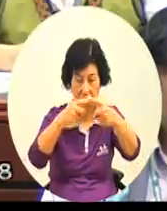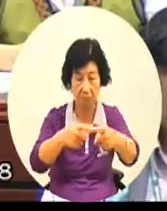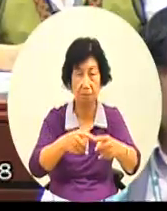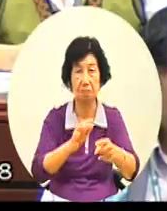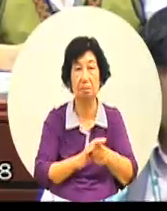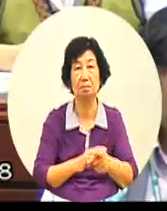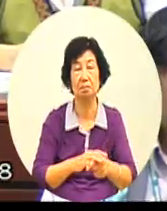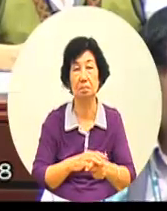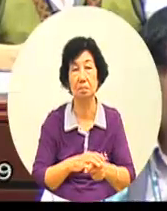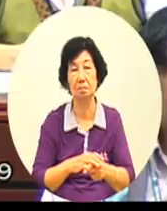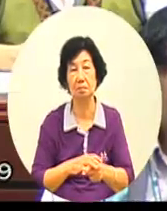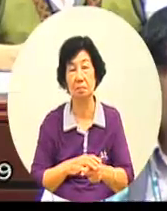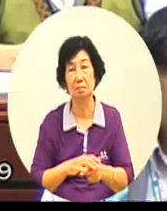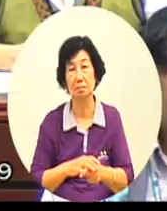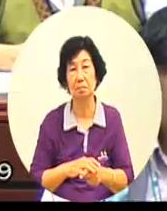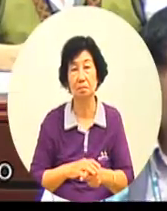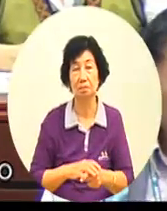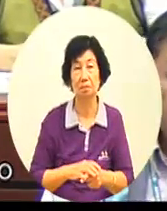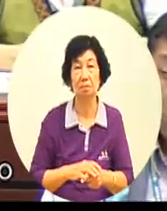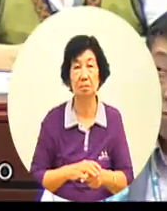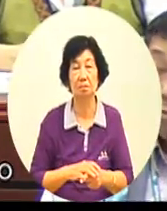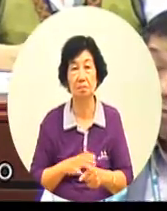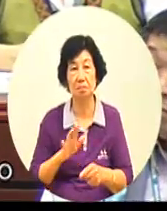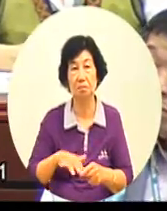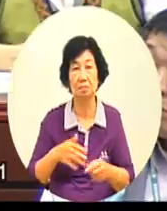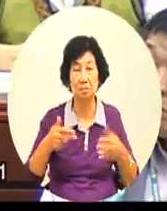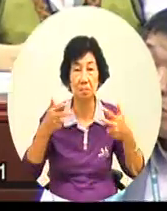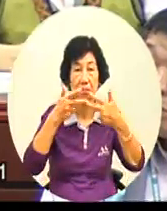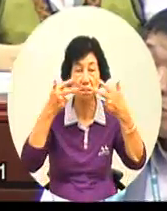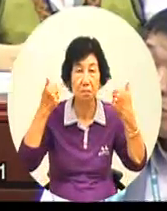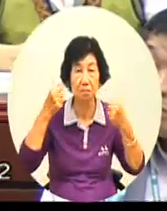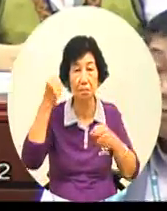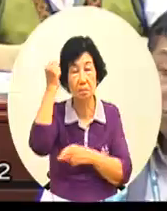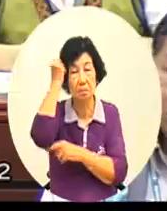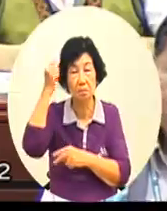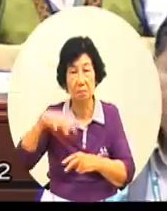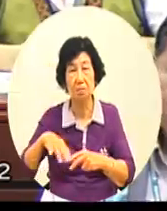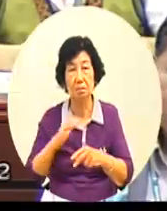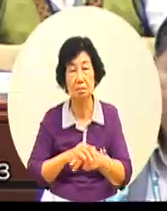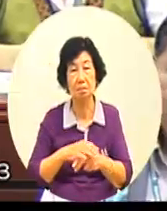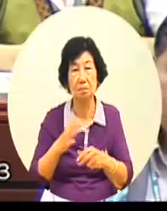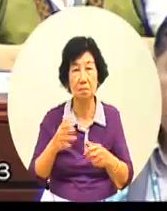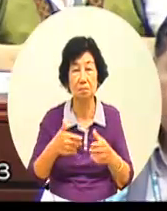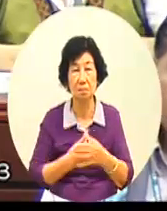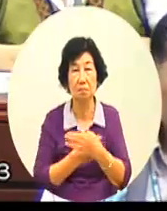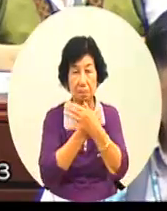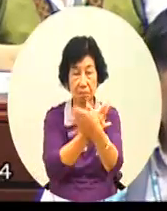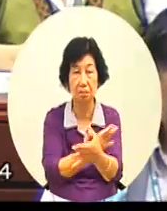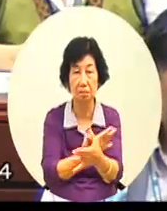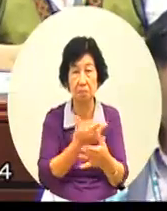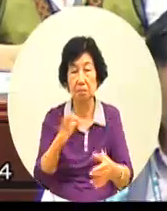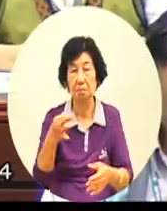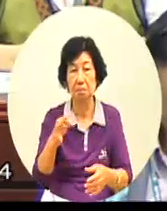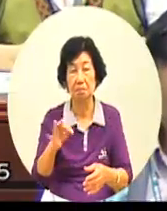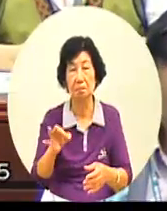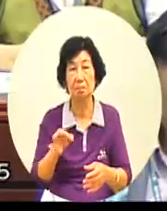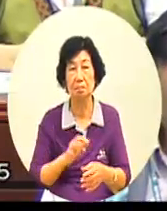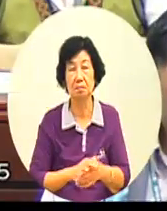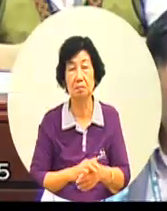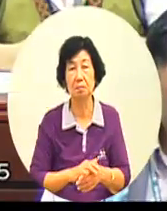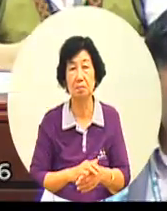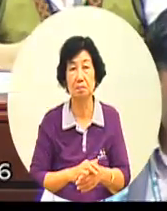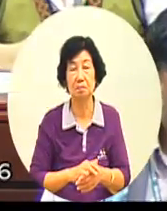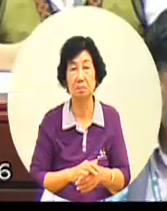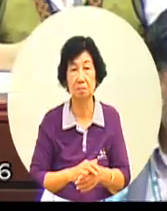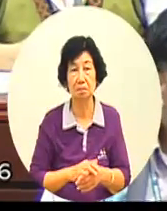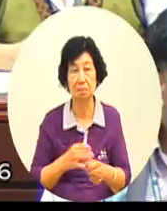住民运动发给的，参加全国原住民运动发给的奖金呢，这部分确实我们当时在拟定